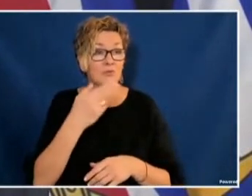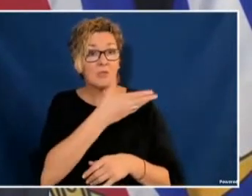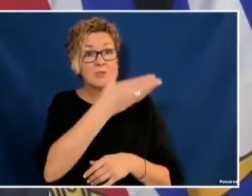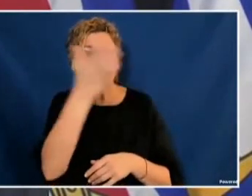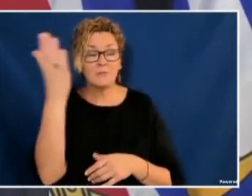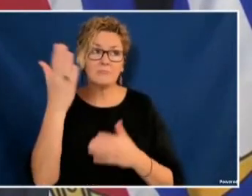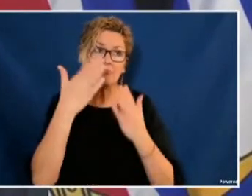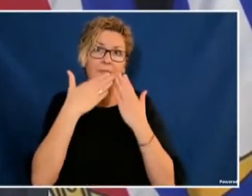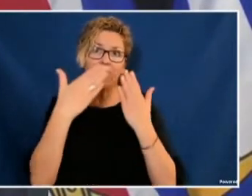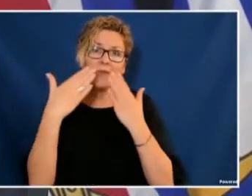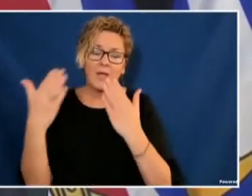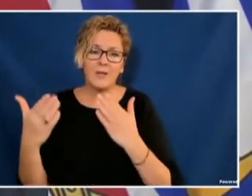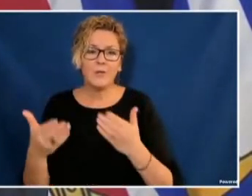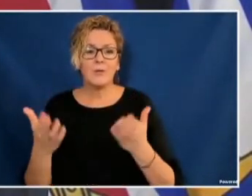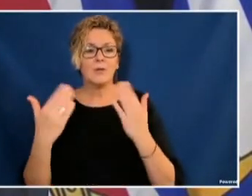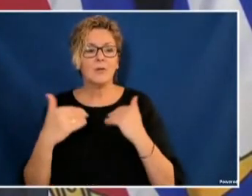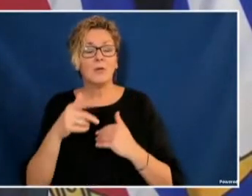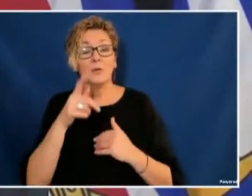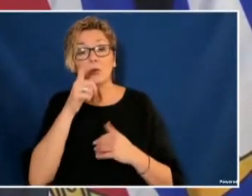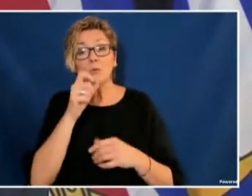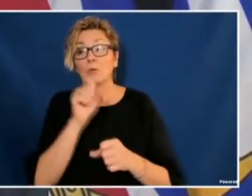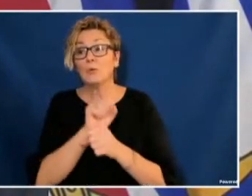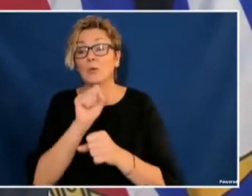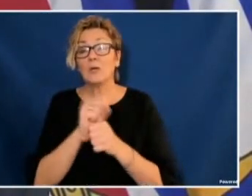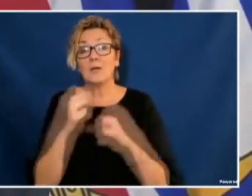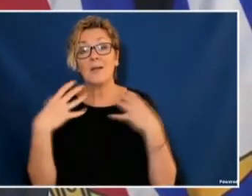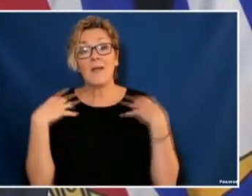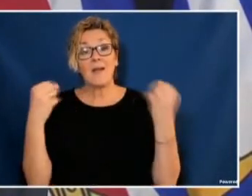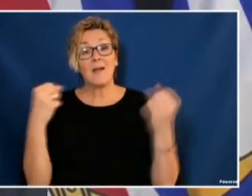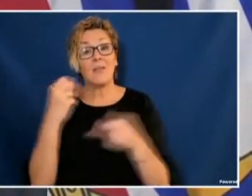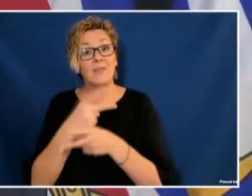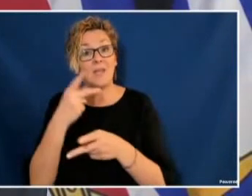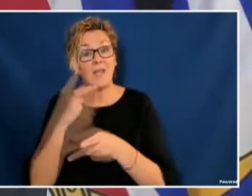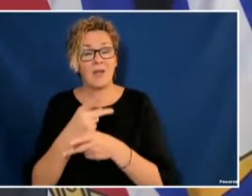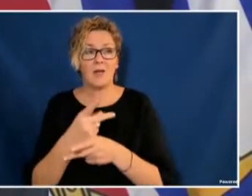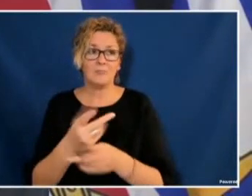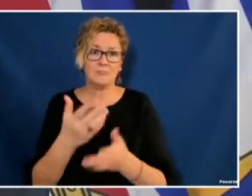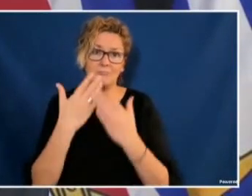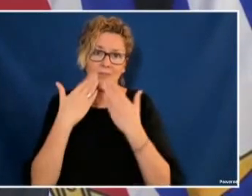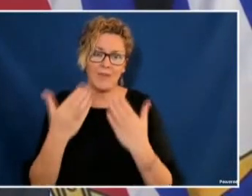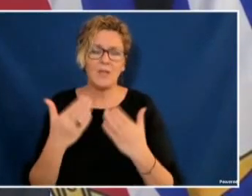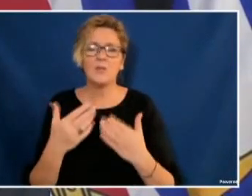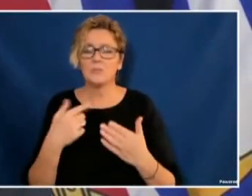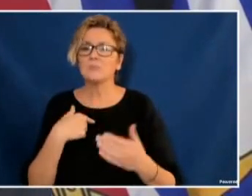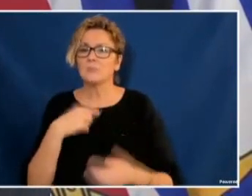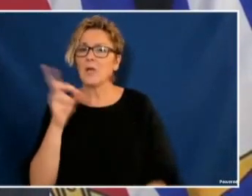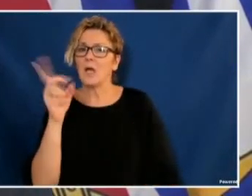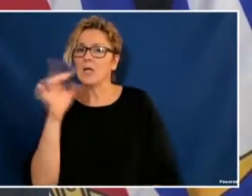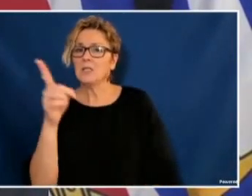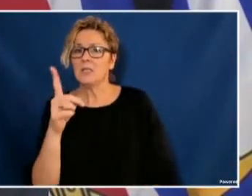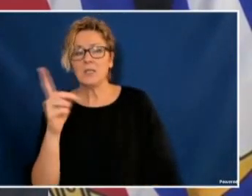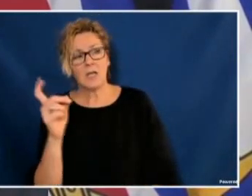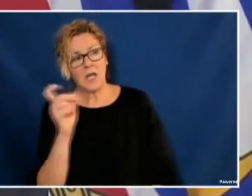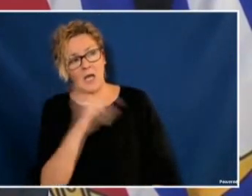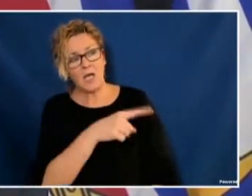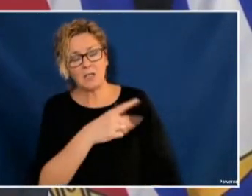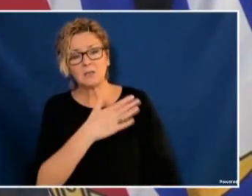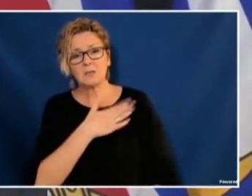dirigeants de suivre cela aussi et de montrer, prendre exemple, ce qu'ils